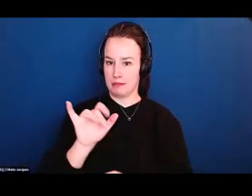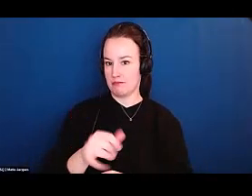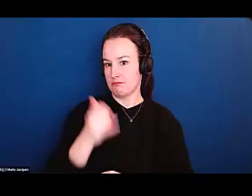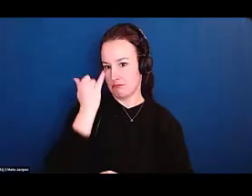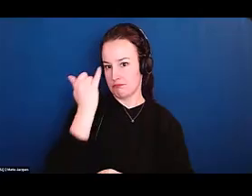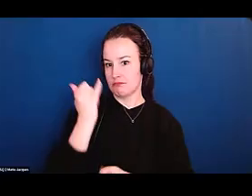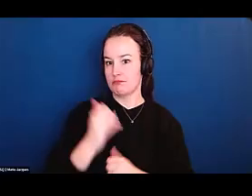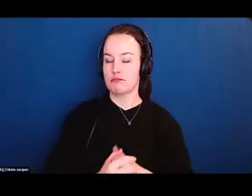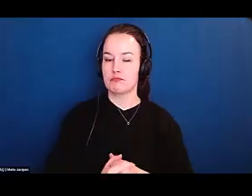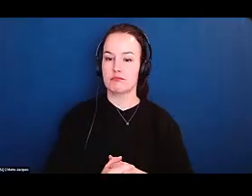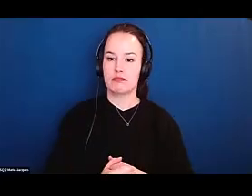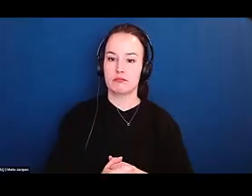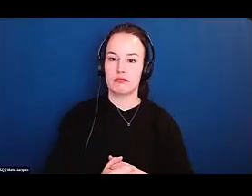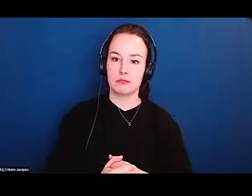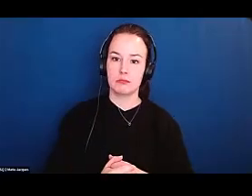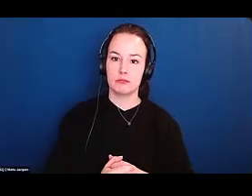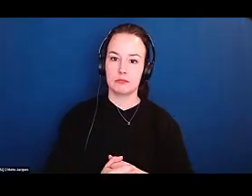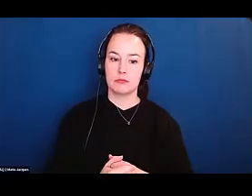ça l'idée.